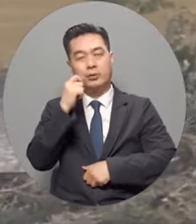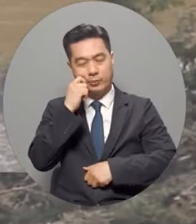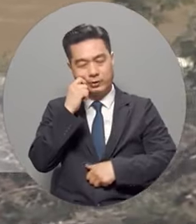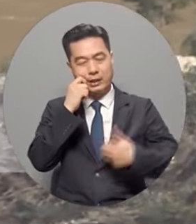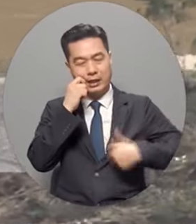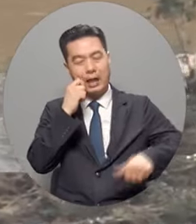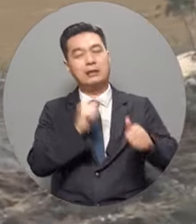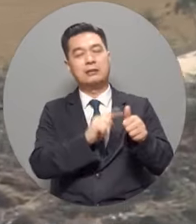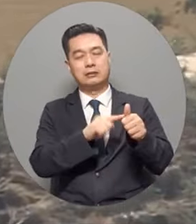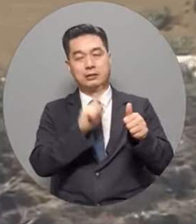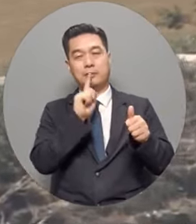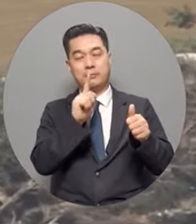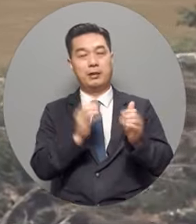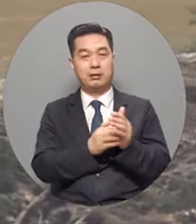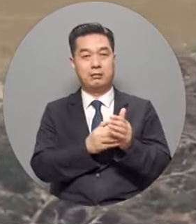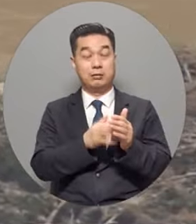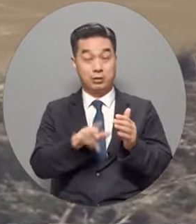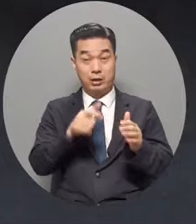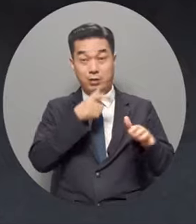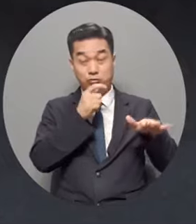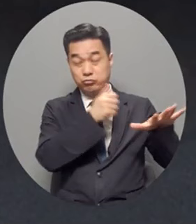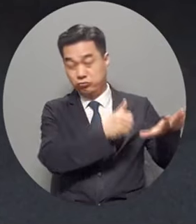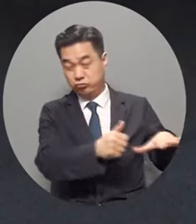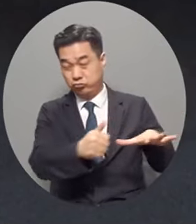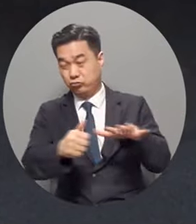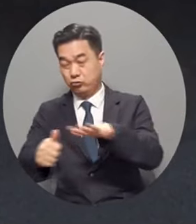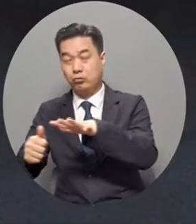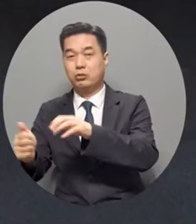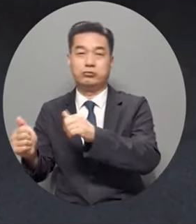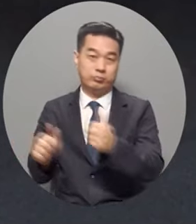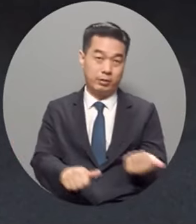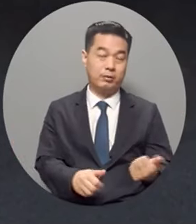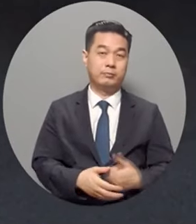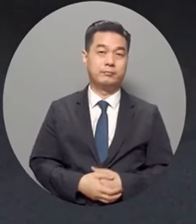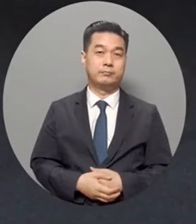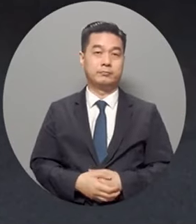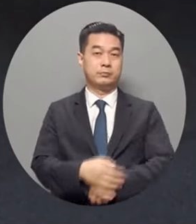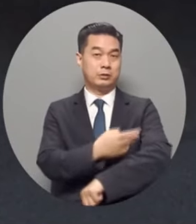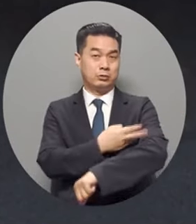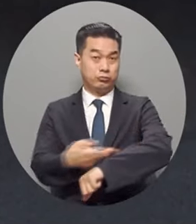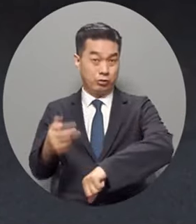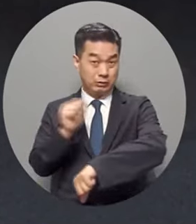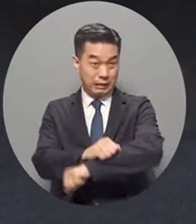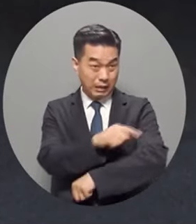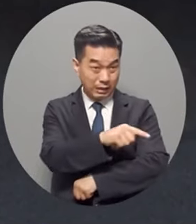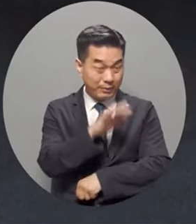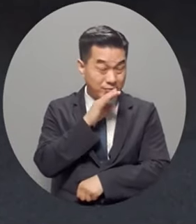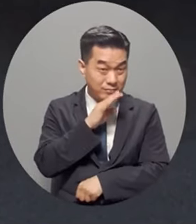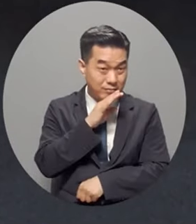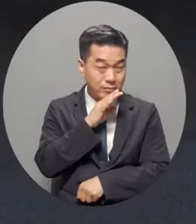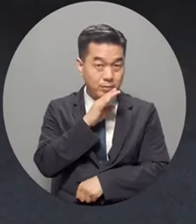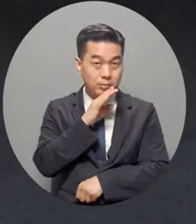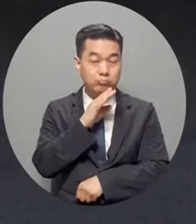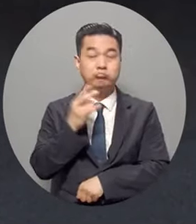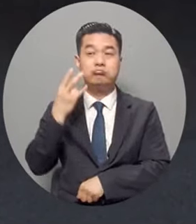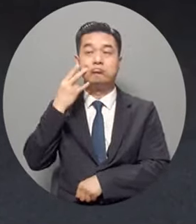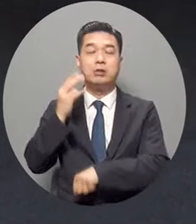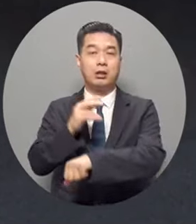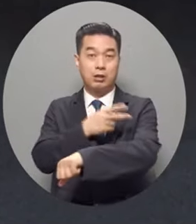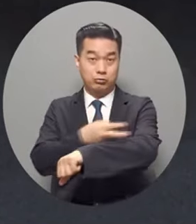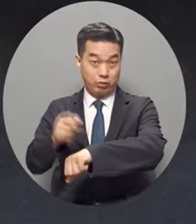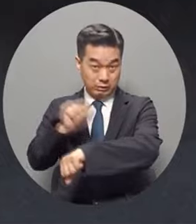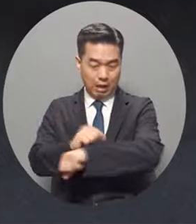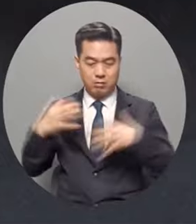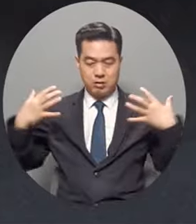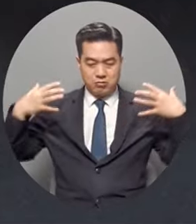물에 쓸려 목숨을 잃었습니다 그 친구가 수행할지 아냐 예 수영 잘한다고 합니다 덩치도